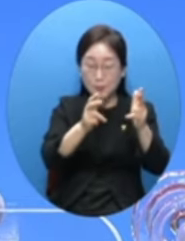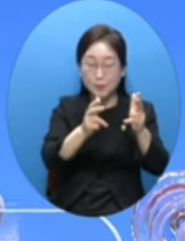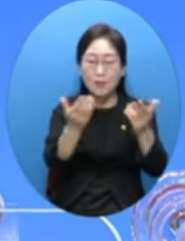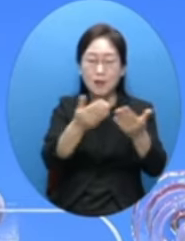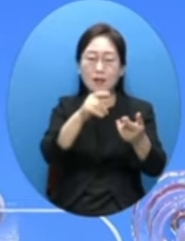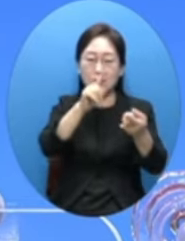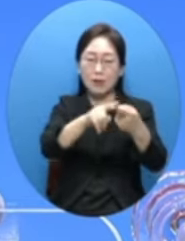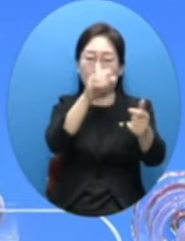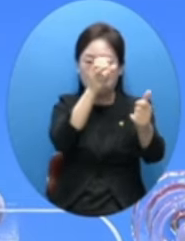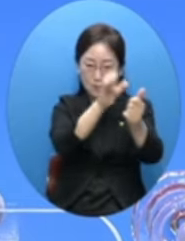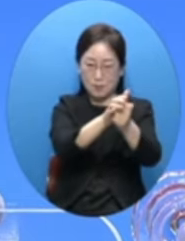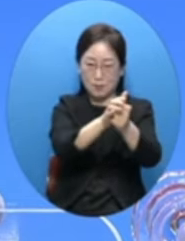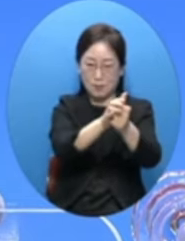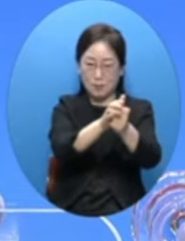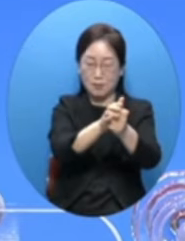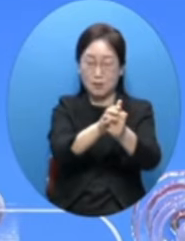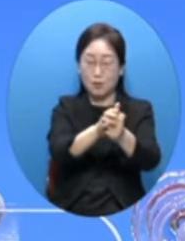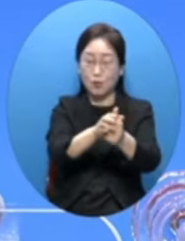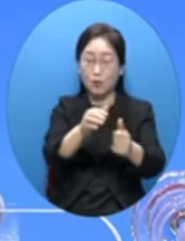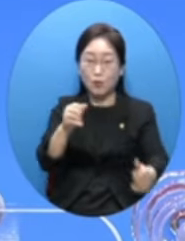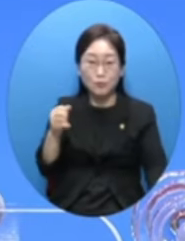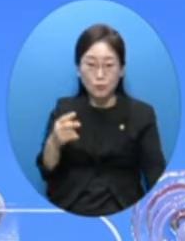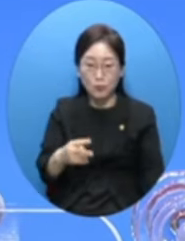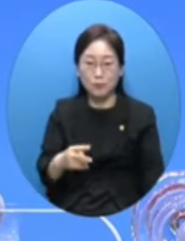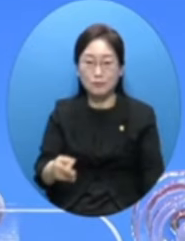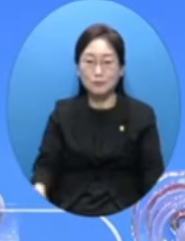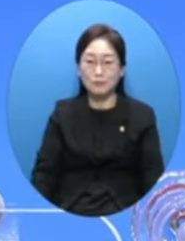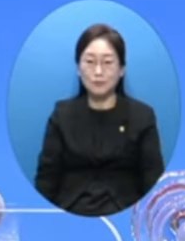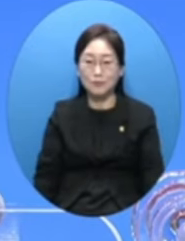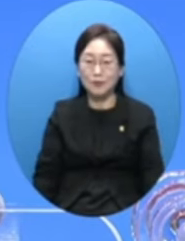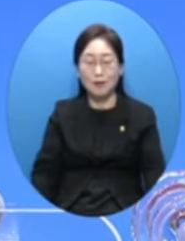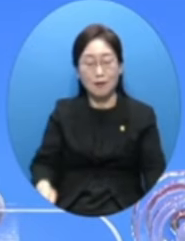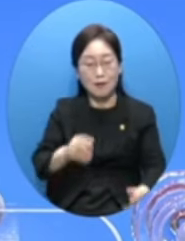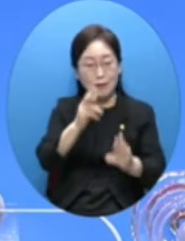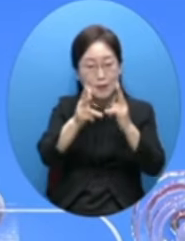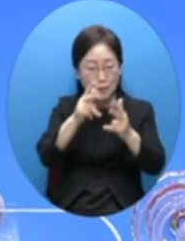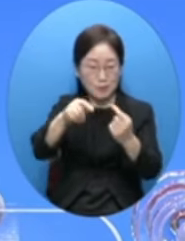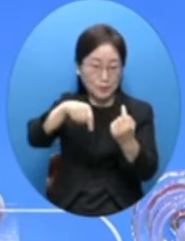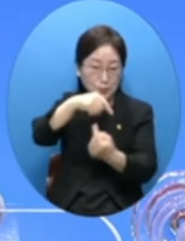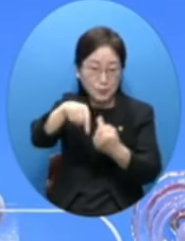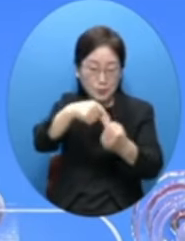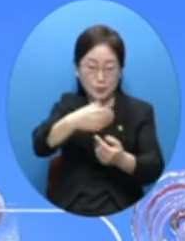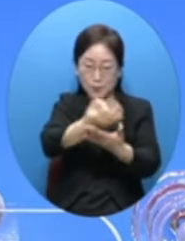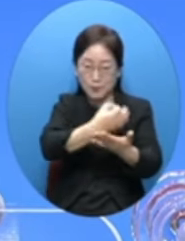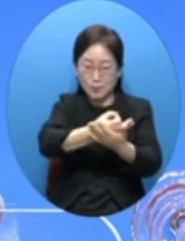사업가로서 하나님 앞에 주어진 사명이 있습니다. 사업을 잘해서 많은